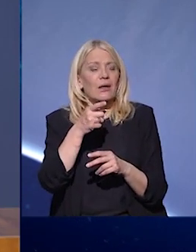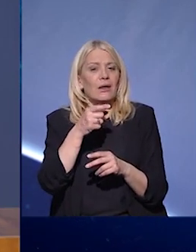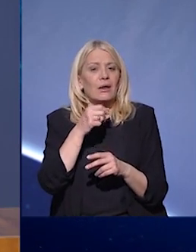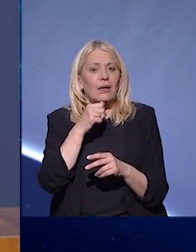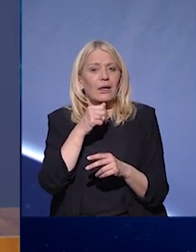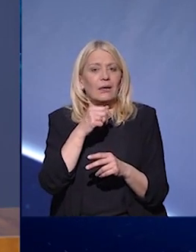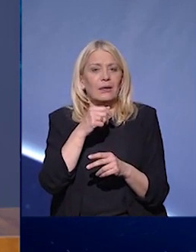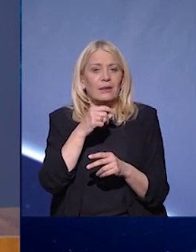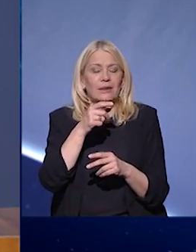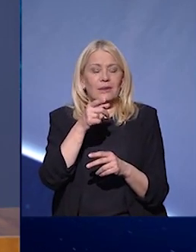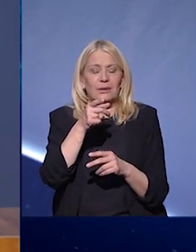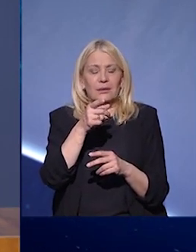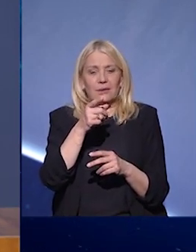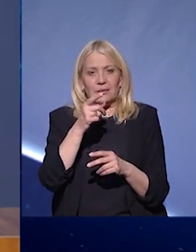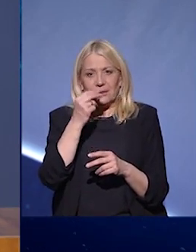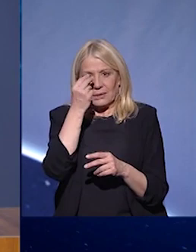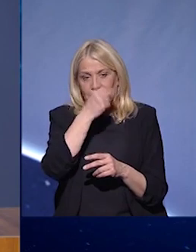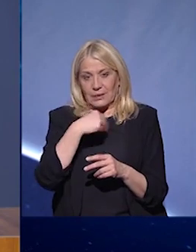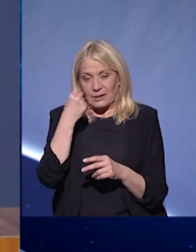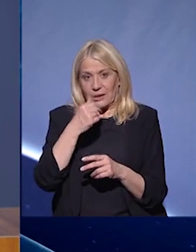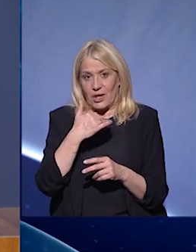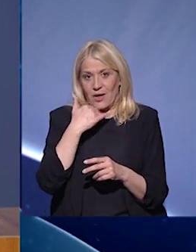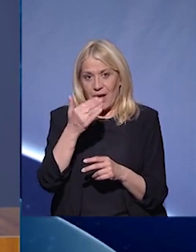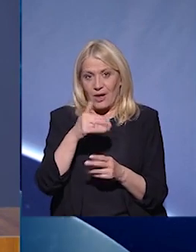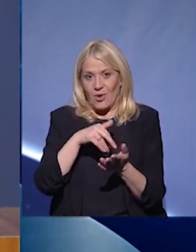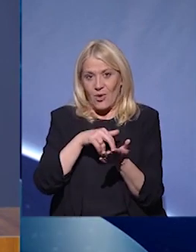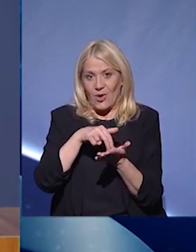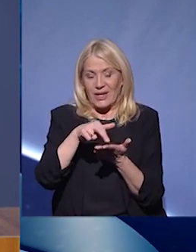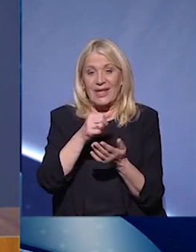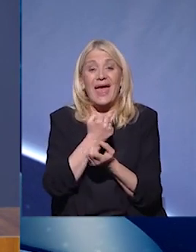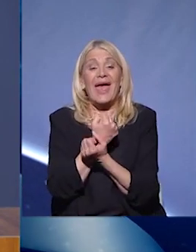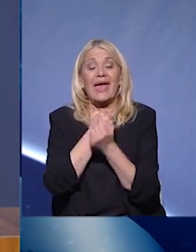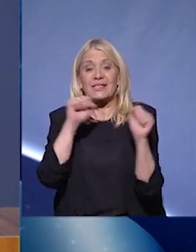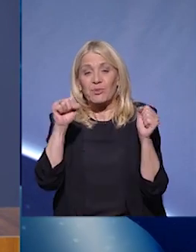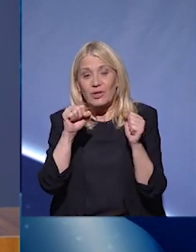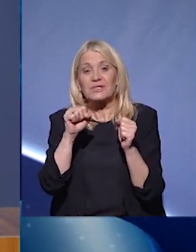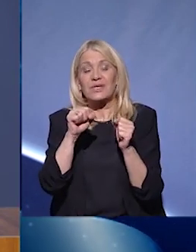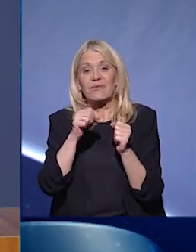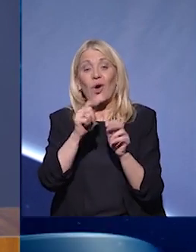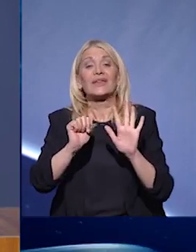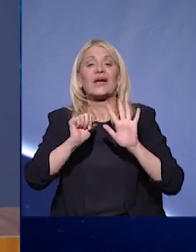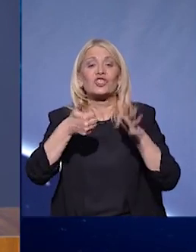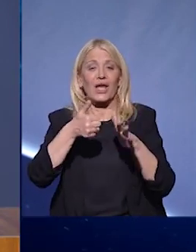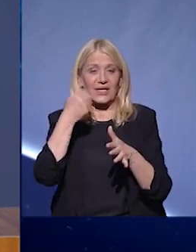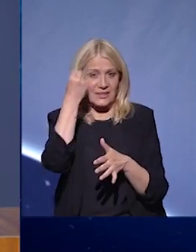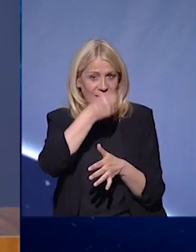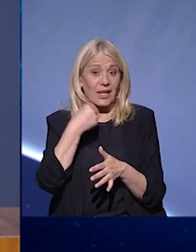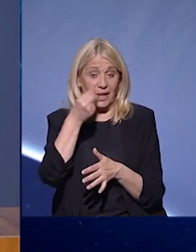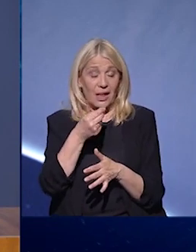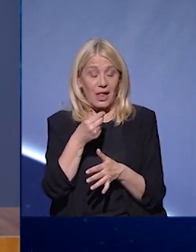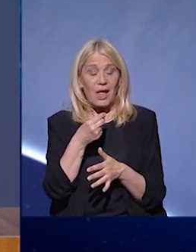jednom području 6 do 8 nedelja. Znači, ako ide eksplozivno, onda ide 6 nedelja. Znači, to